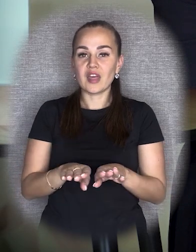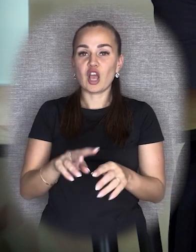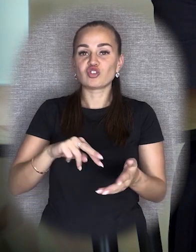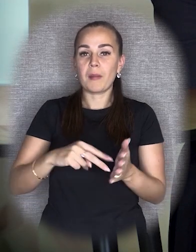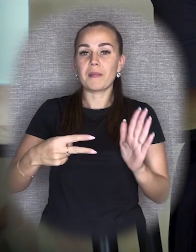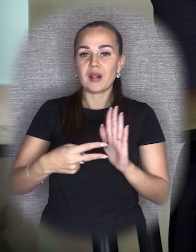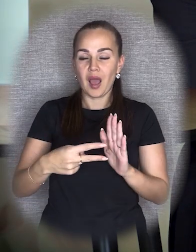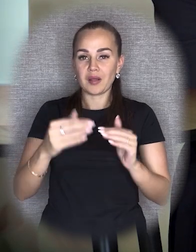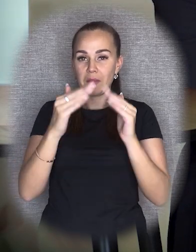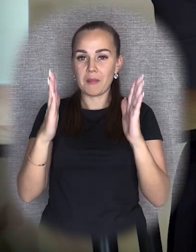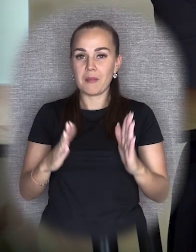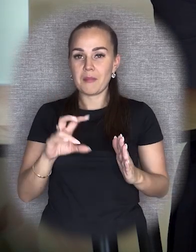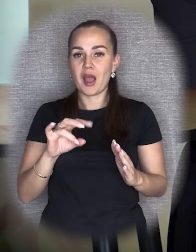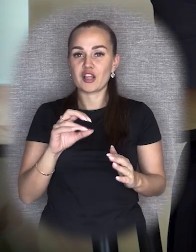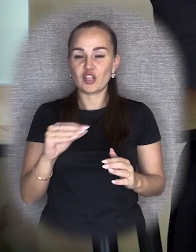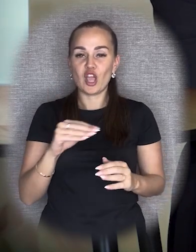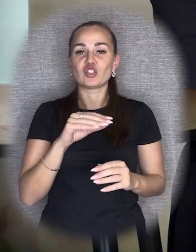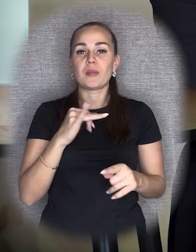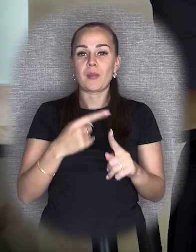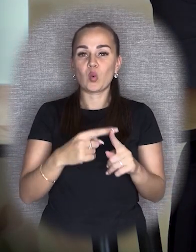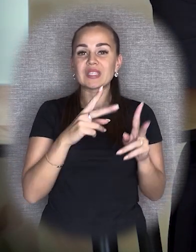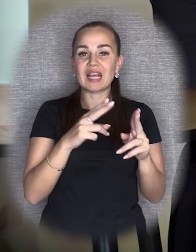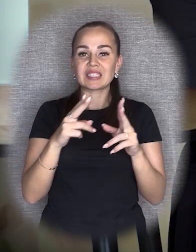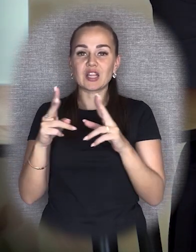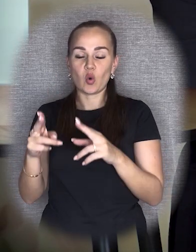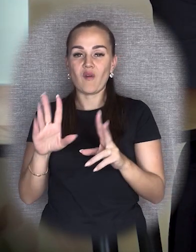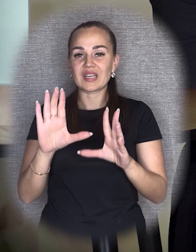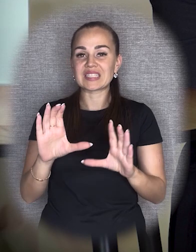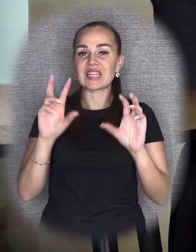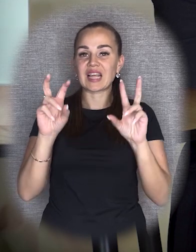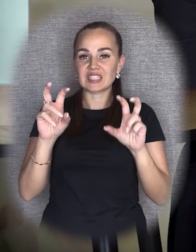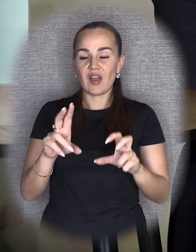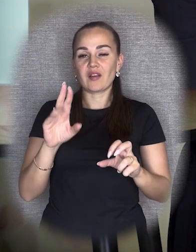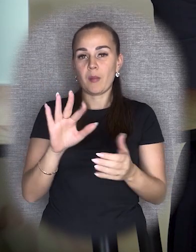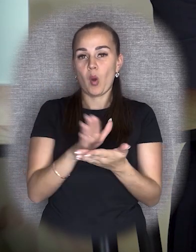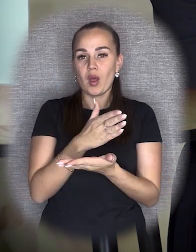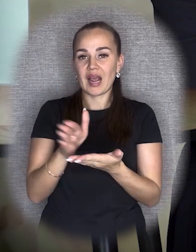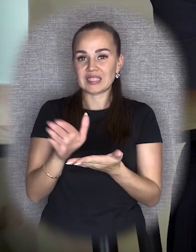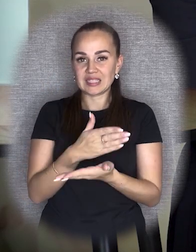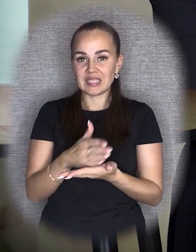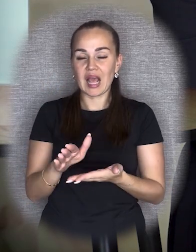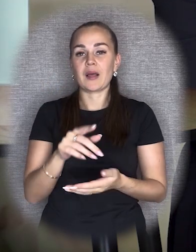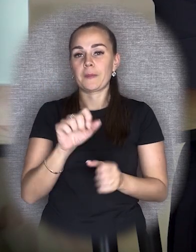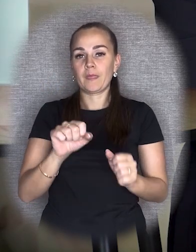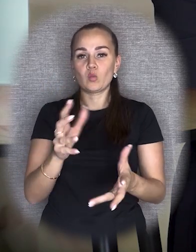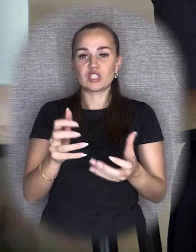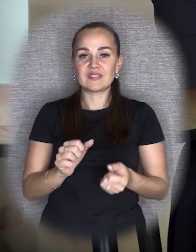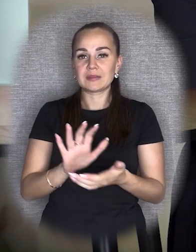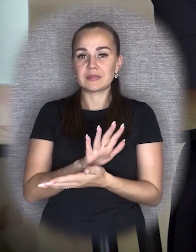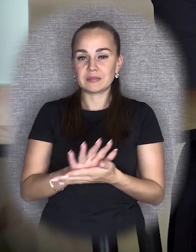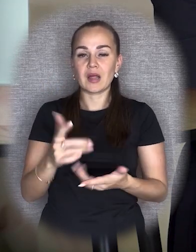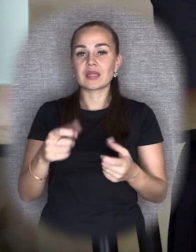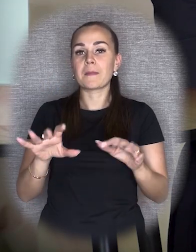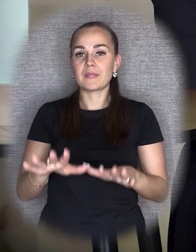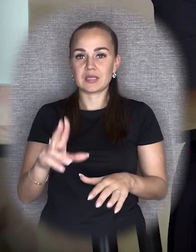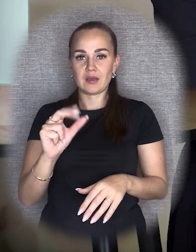также план манежа вот с такой вот раскадровкой с названиями по разделам. Ее можно взять бесплатно